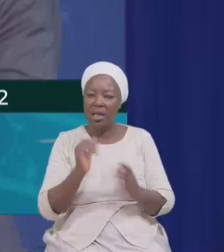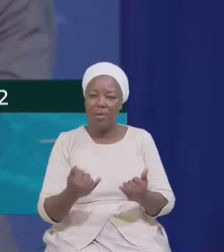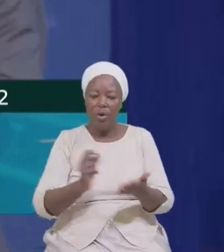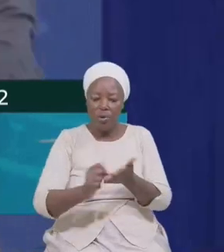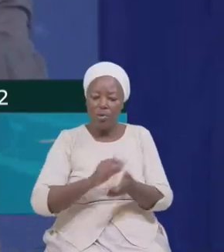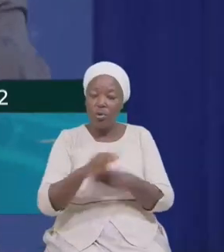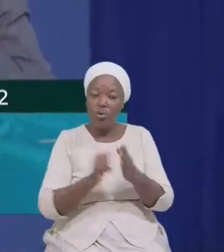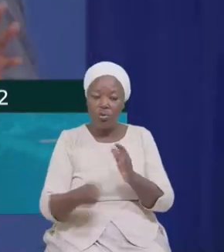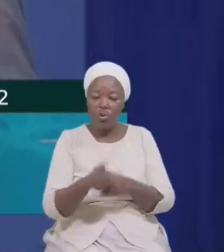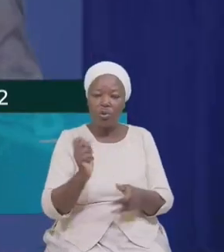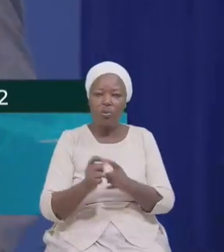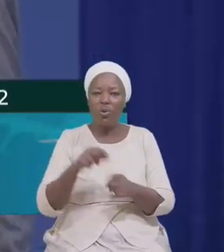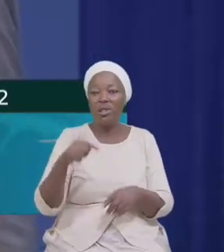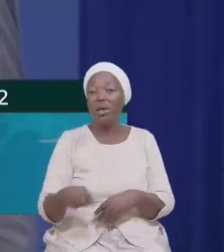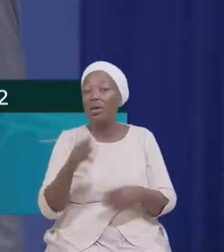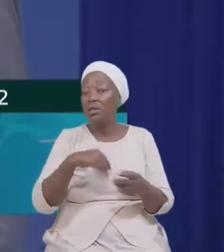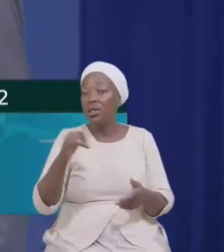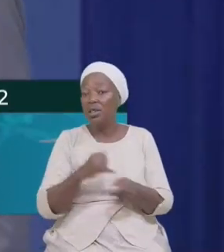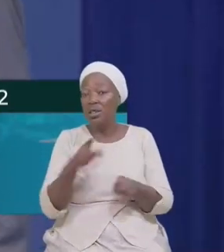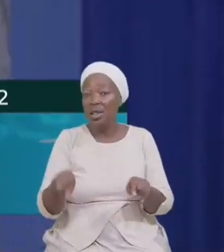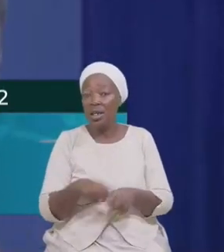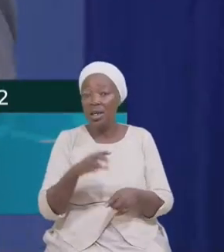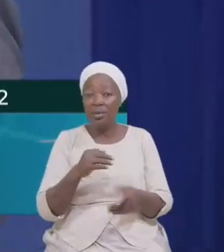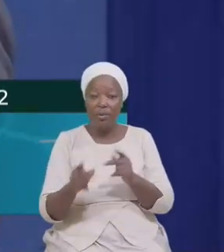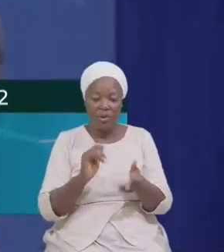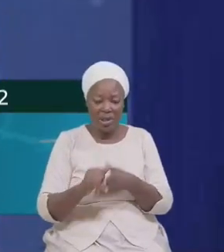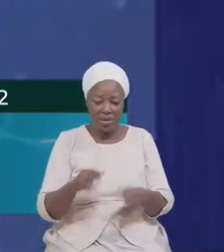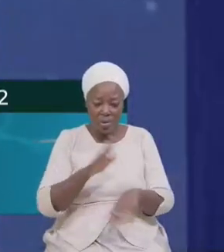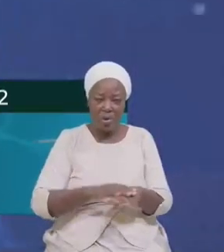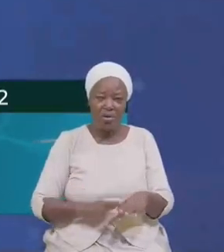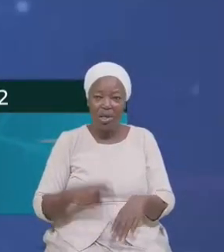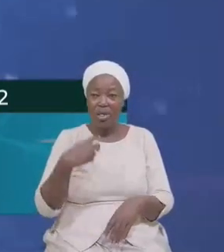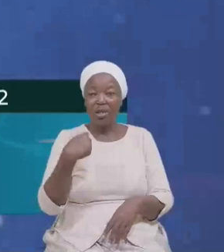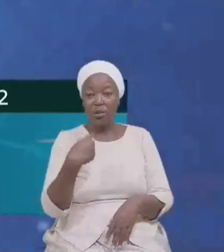maintenant, il y a certaines personnes que n'appelle